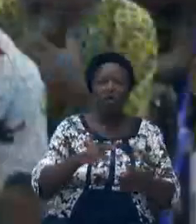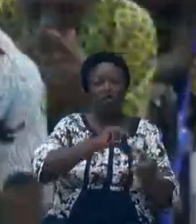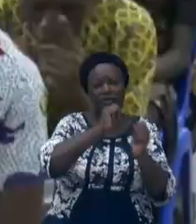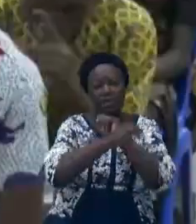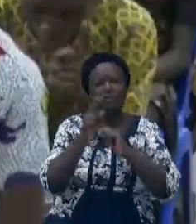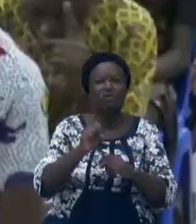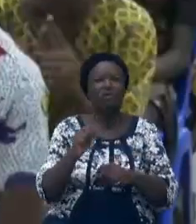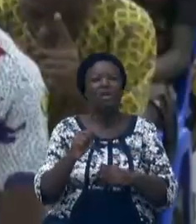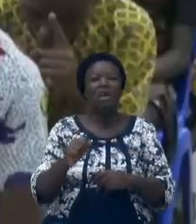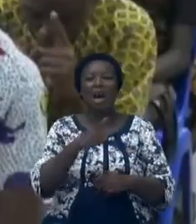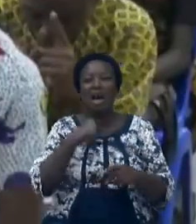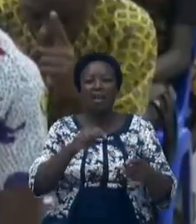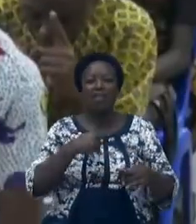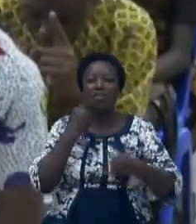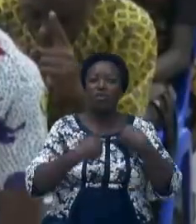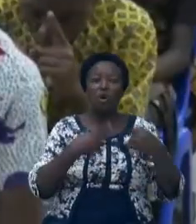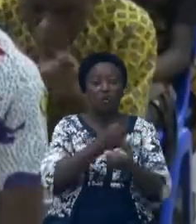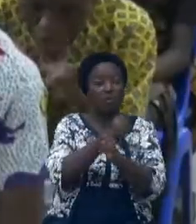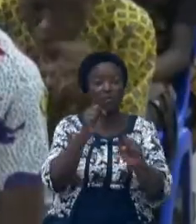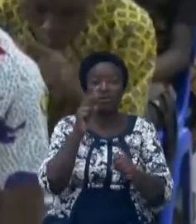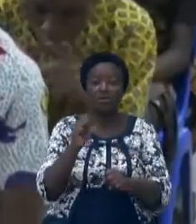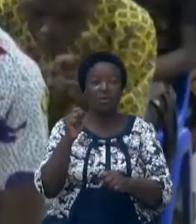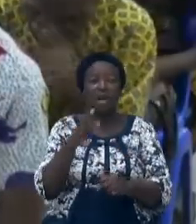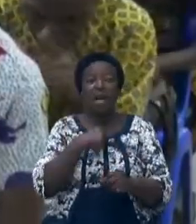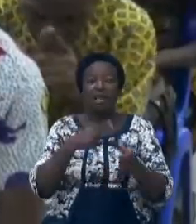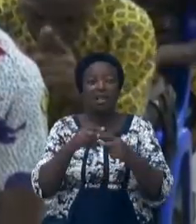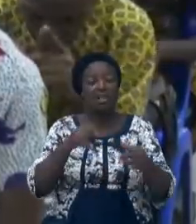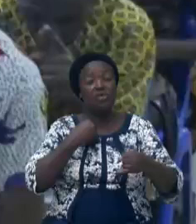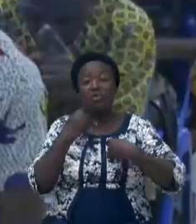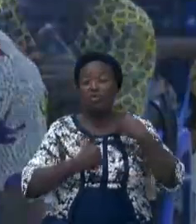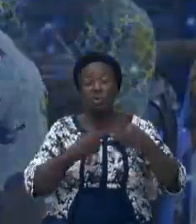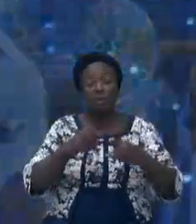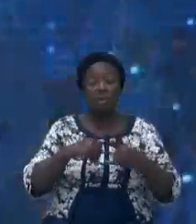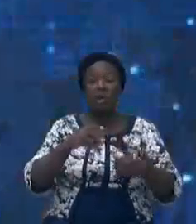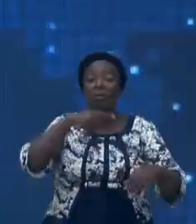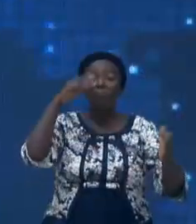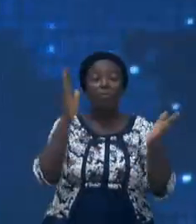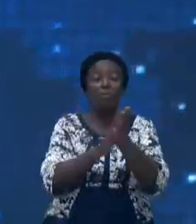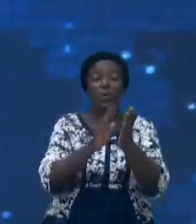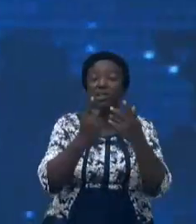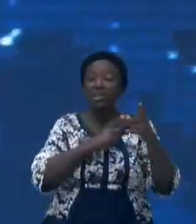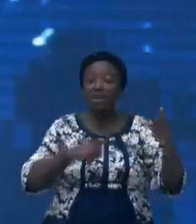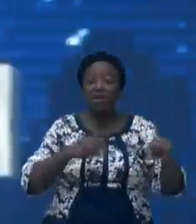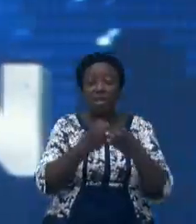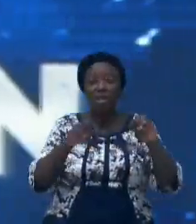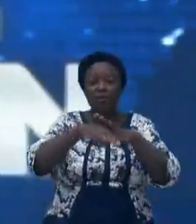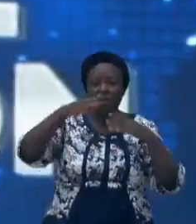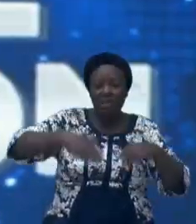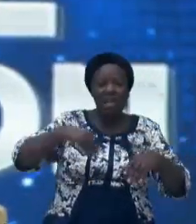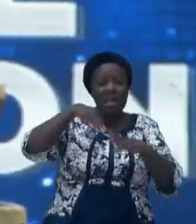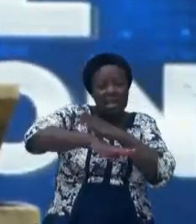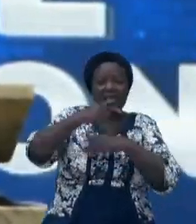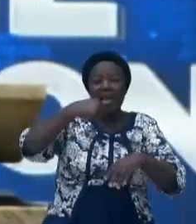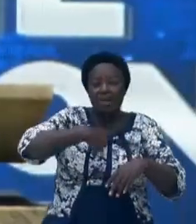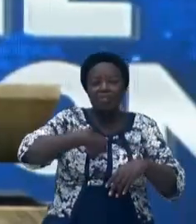repartir à la maison avec la joie de la transformation et la jour du salut et la joie aux